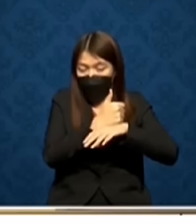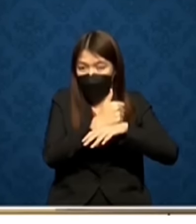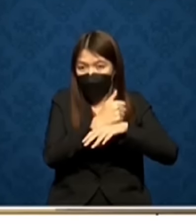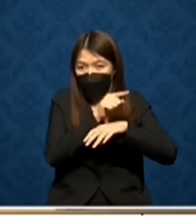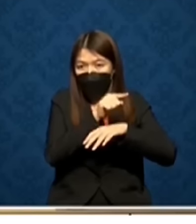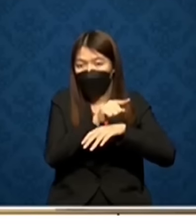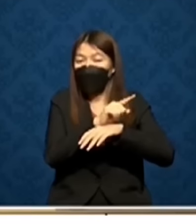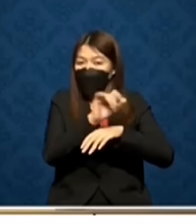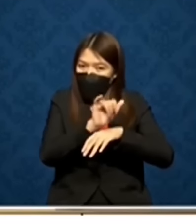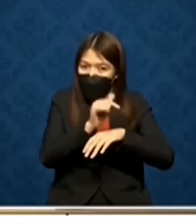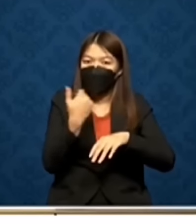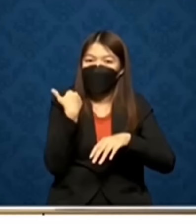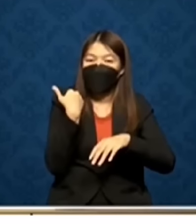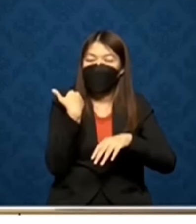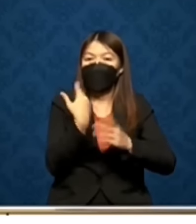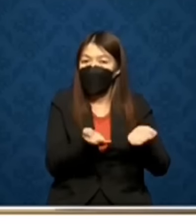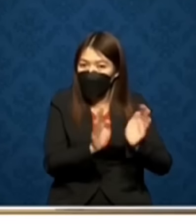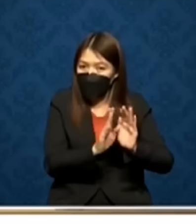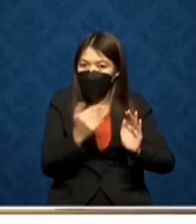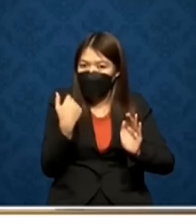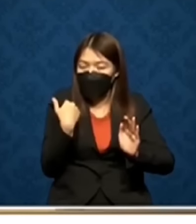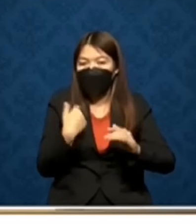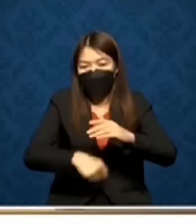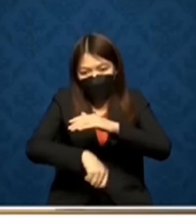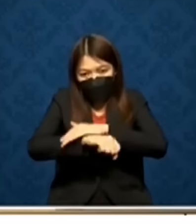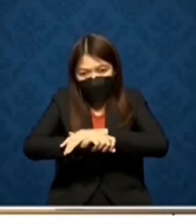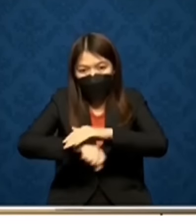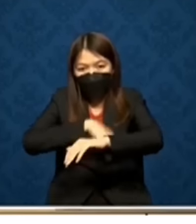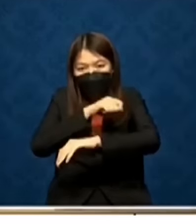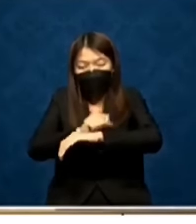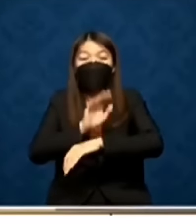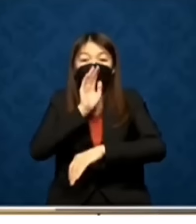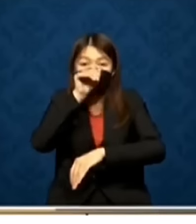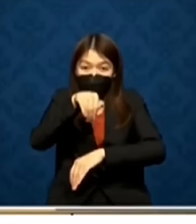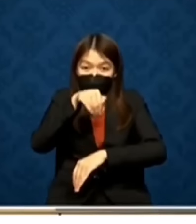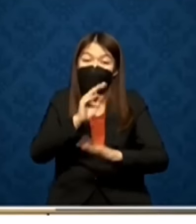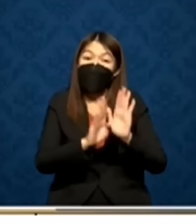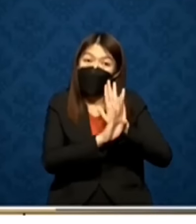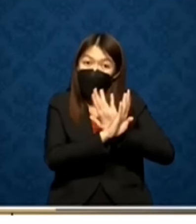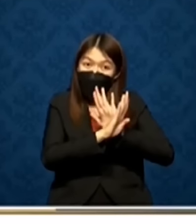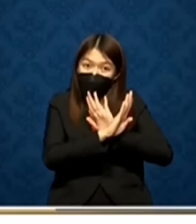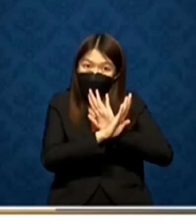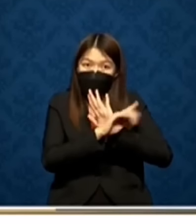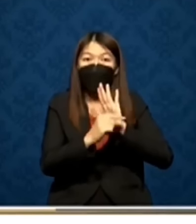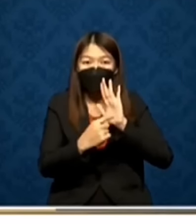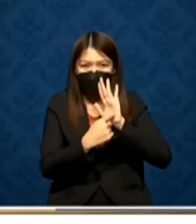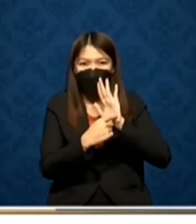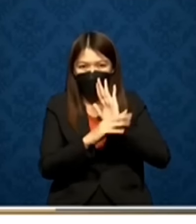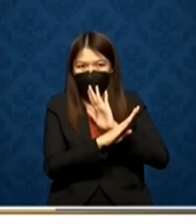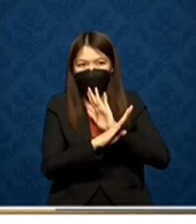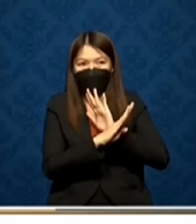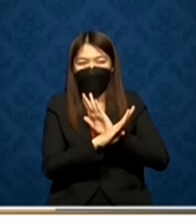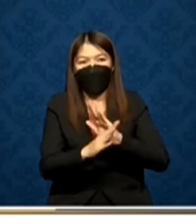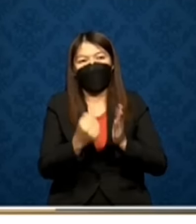ที่ญาติพี่น้องอยู่แล้วก็เป็นที่ที่สนามฟุตบอลช้างอารีนาบุรีรัมย์อยู่ในเต็ดอยู่แล้วถ้าเราไปดูโฉน